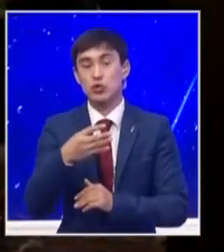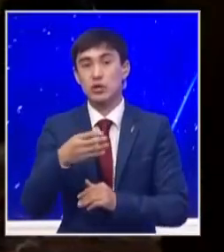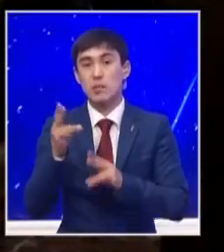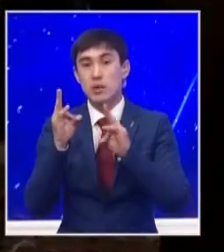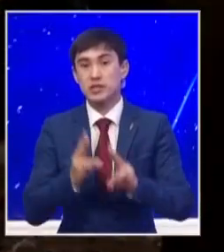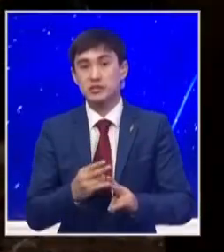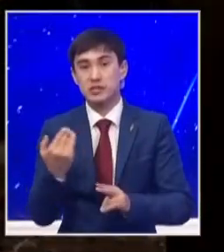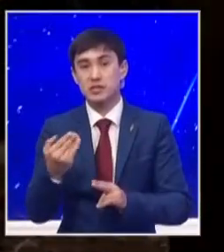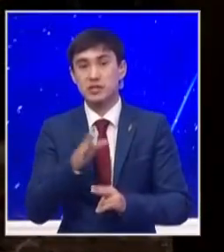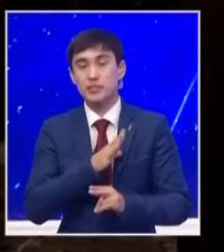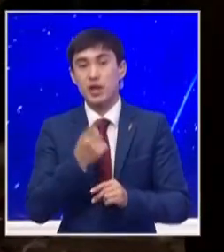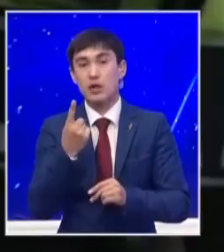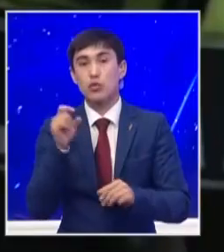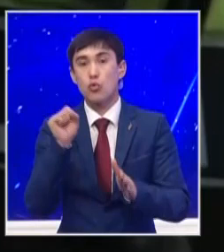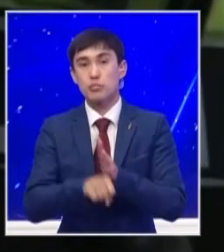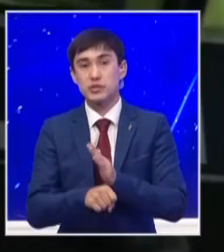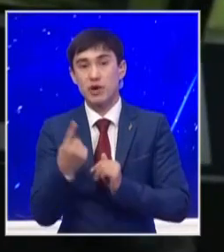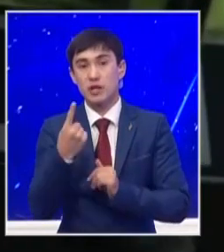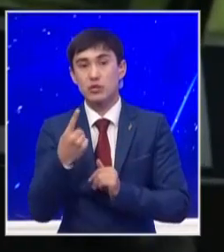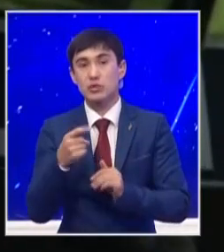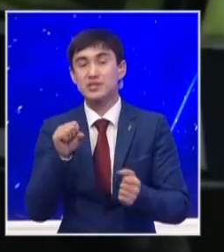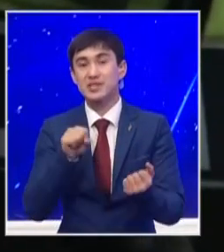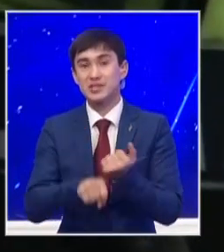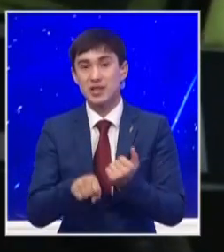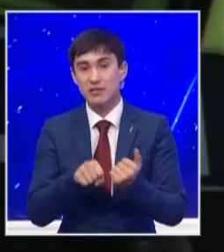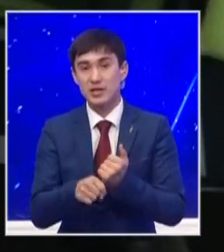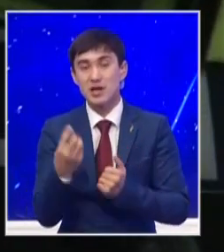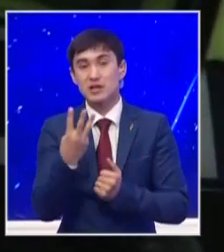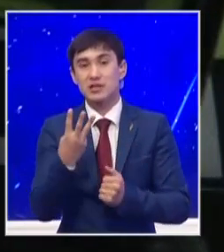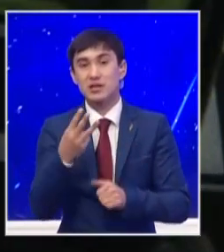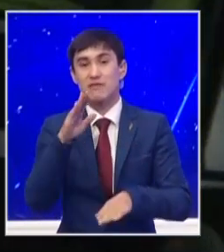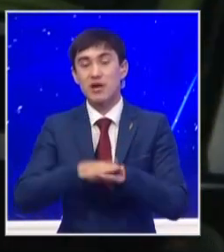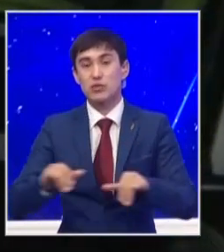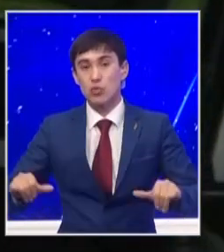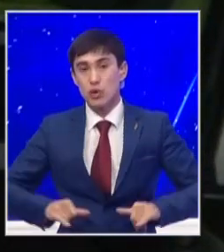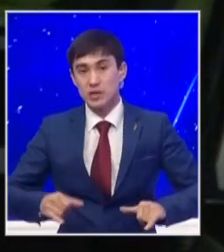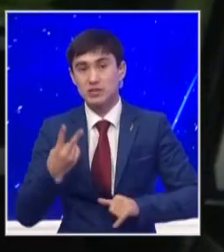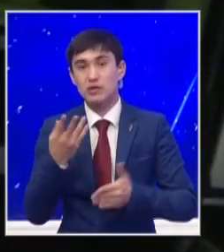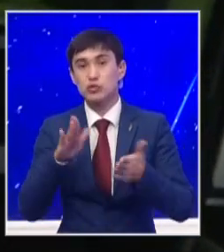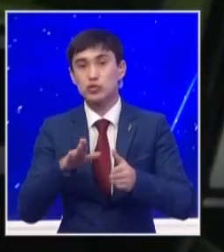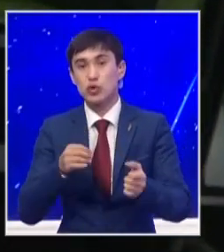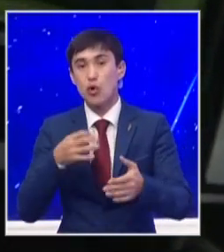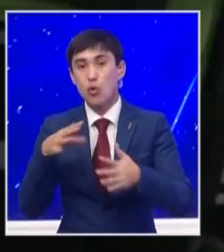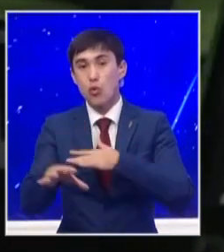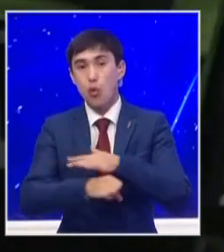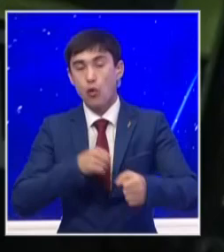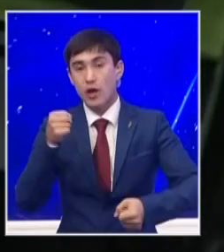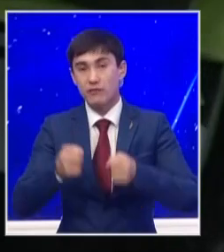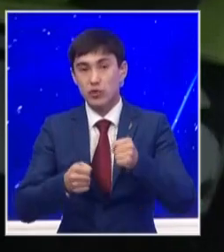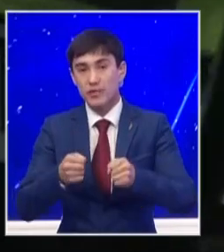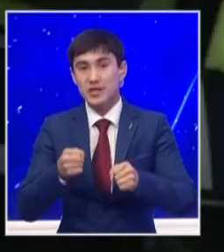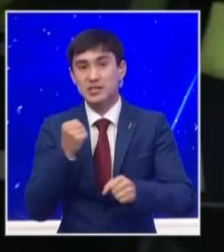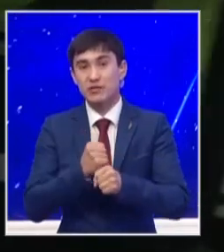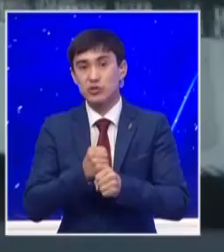происшествий из них одно убийство одно изнасилование три факта хулиганства два случая угона авто а также